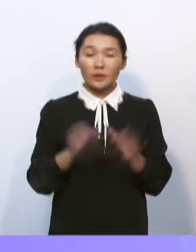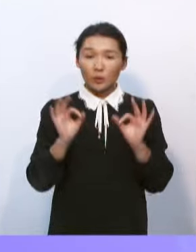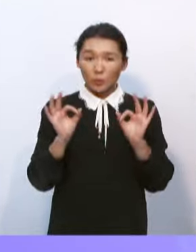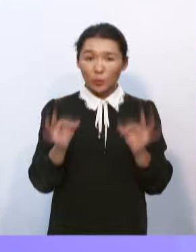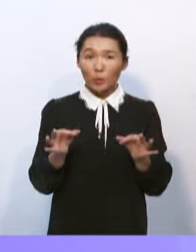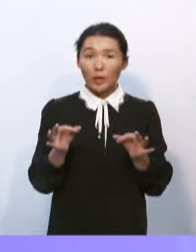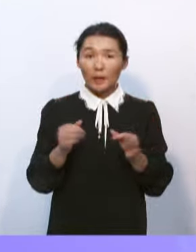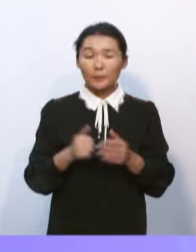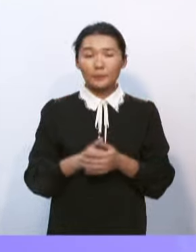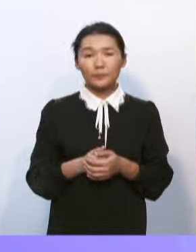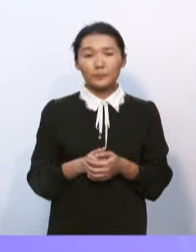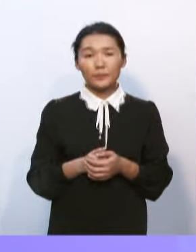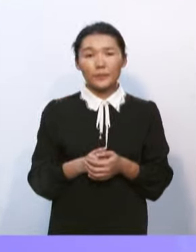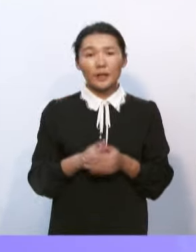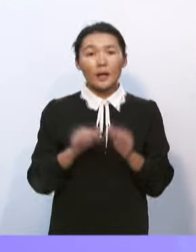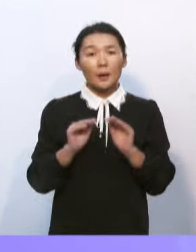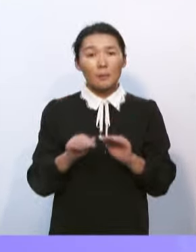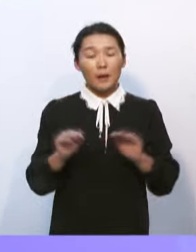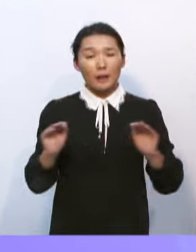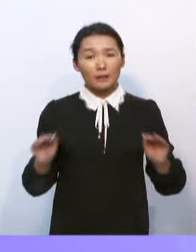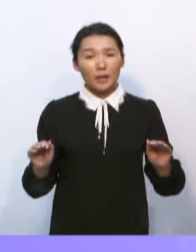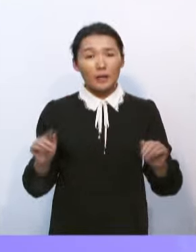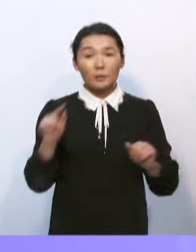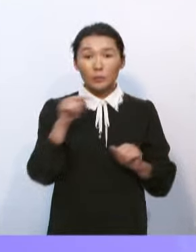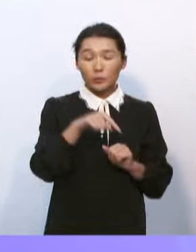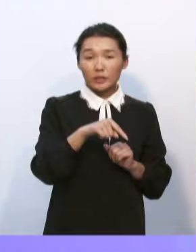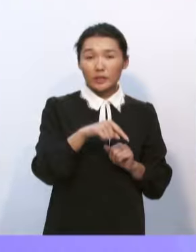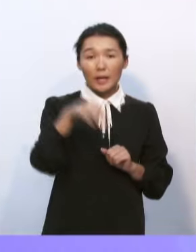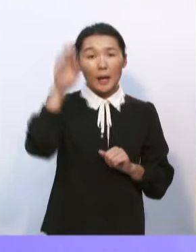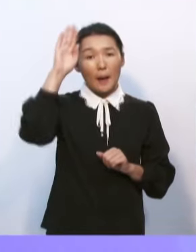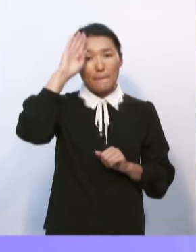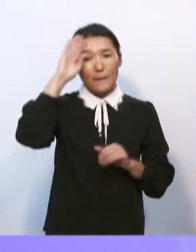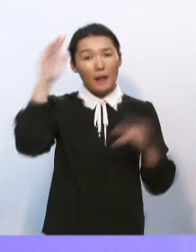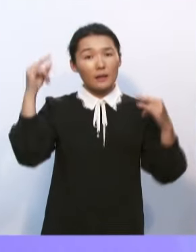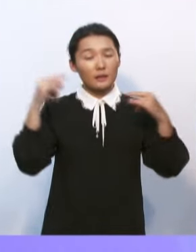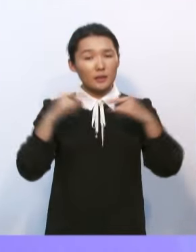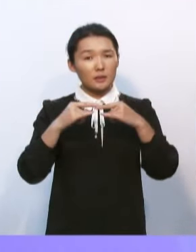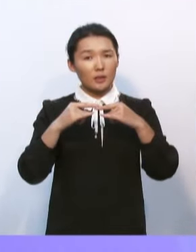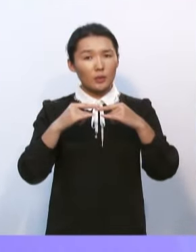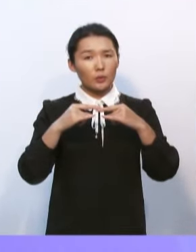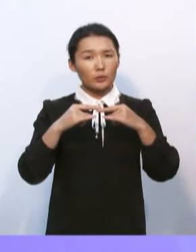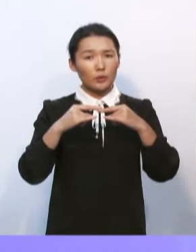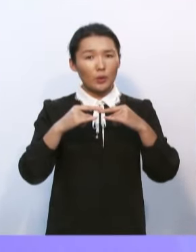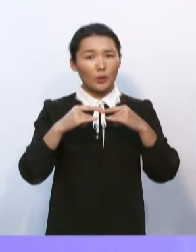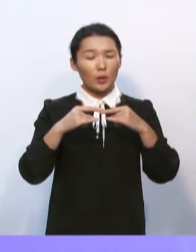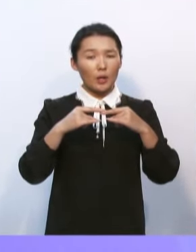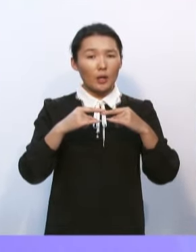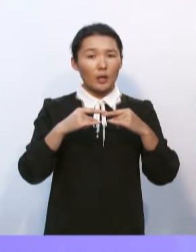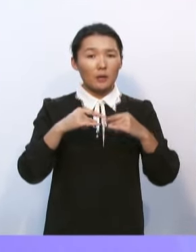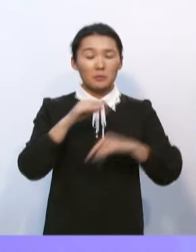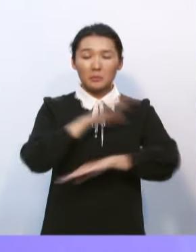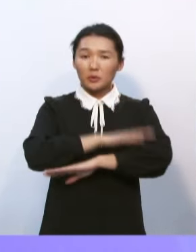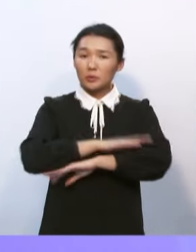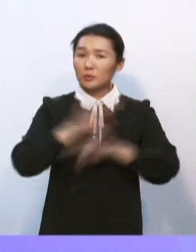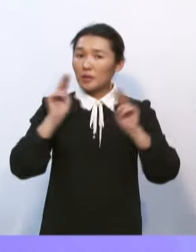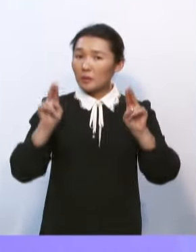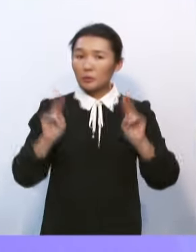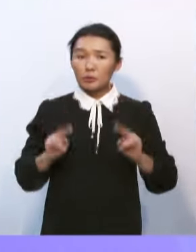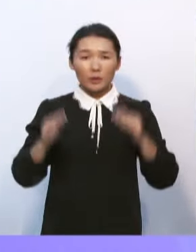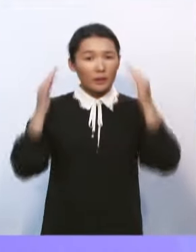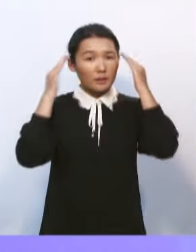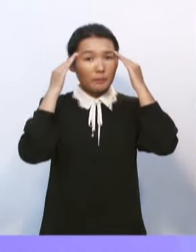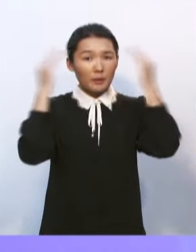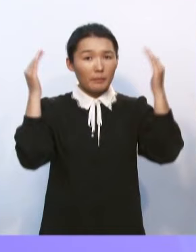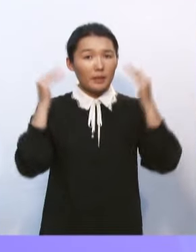Туура. Балдар, бул жерде бала дастаркондо өзүн алып отурганды билбейт экен.